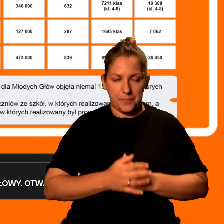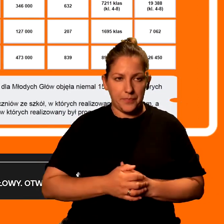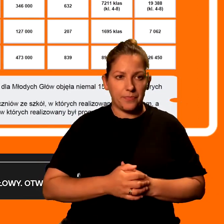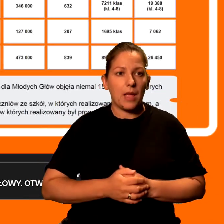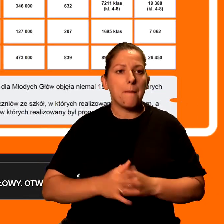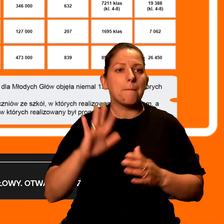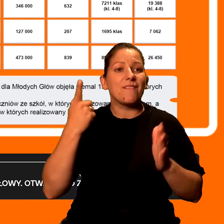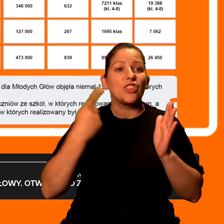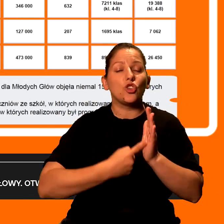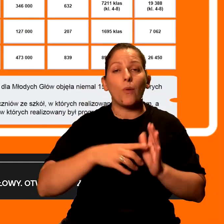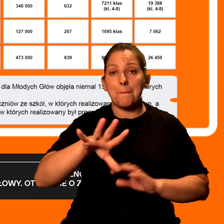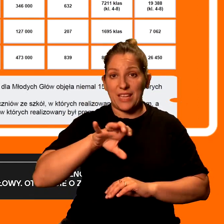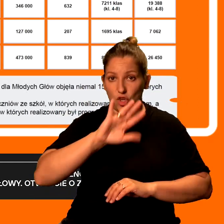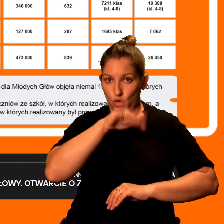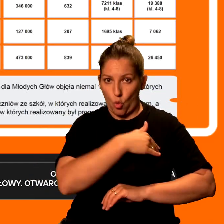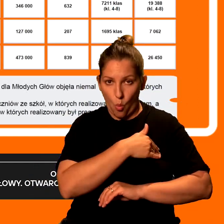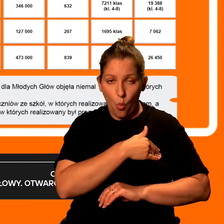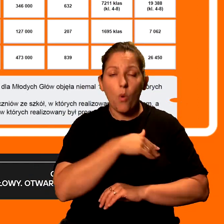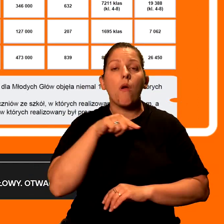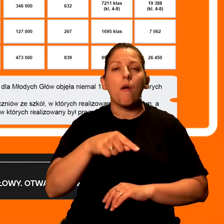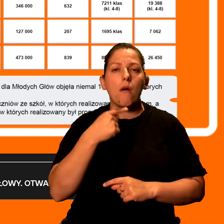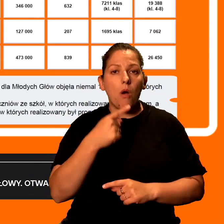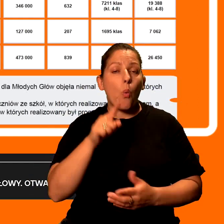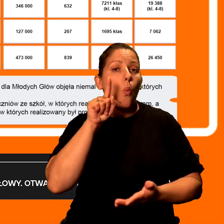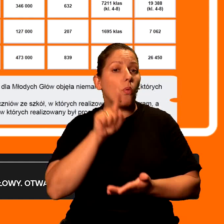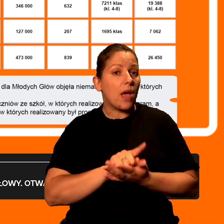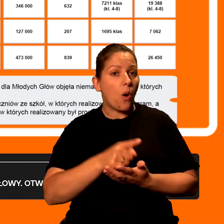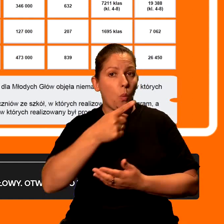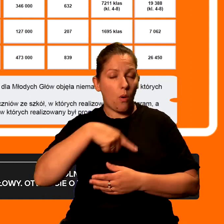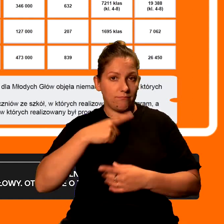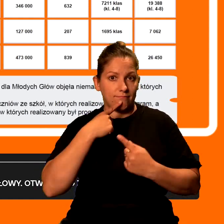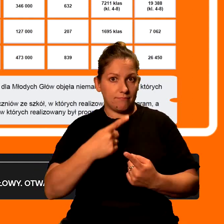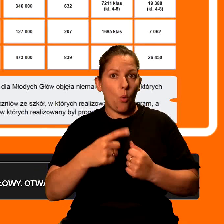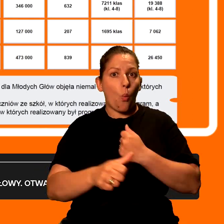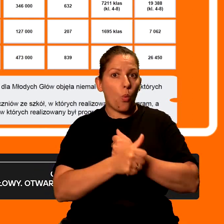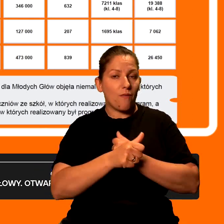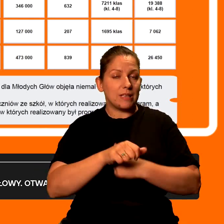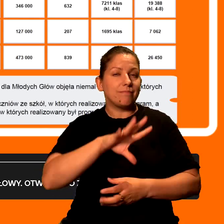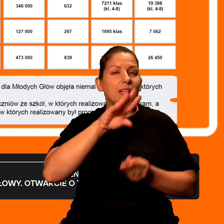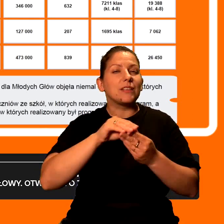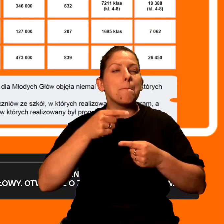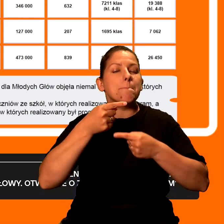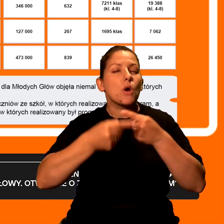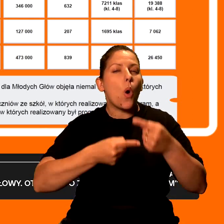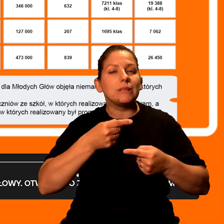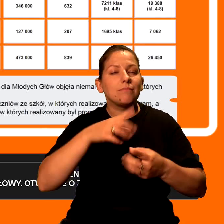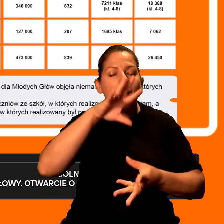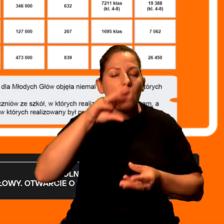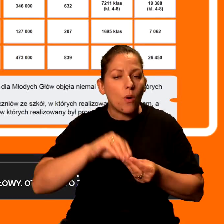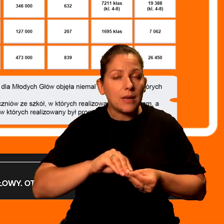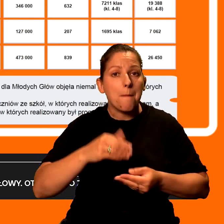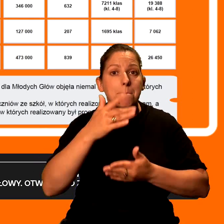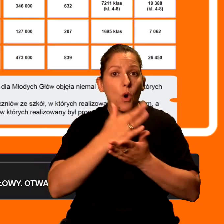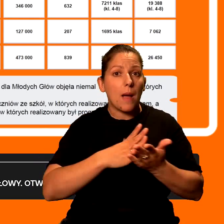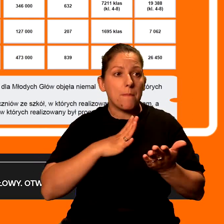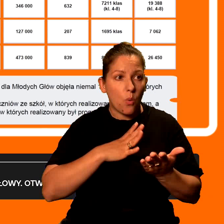Prawie 1500 szkół, w których, powiem tak, udało nam się udowodnić w trakcie procesu ewaluacji, że program się odbywał.